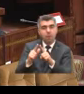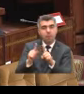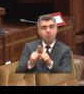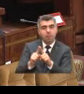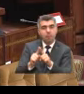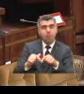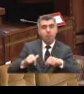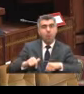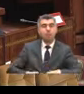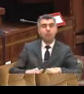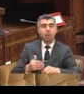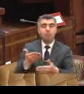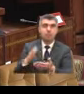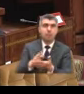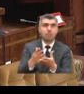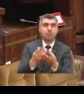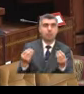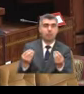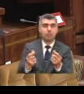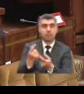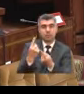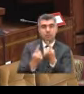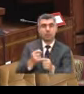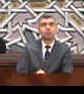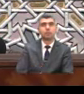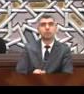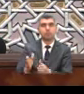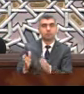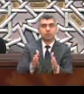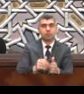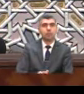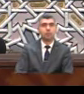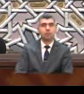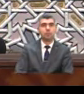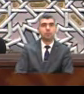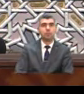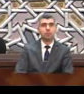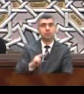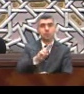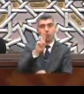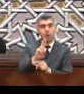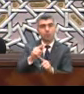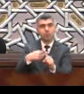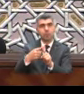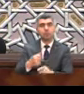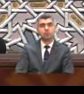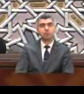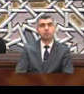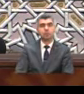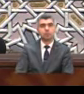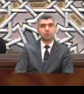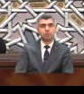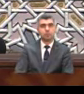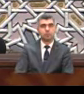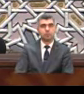المقر الوزارة ديالكم السيدة الوزيرة. هذا هو العنوان ديال العمل ديالكم. شكرا سيد النائب. هل هناك تعقيبات إضافية أخرى؟ سيد رئيس